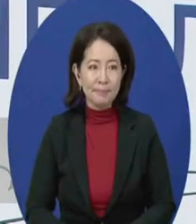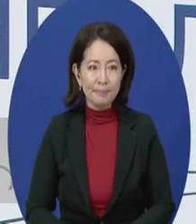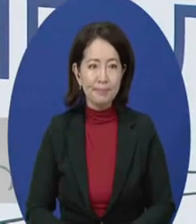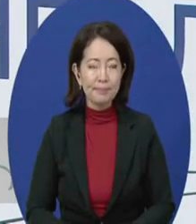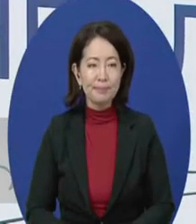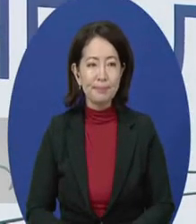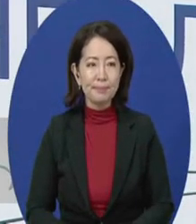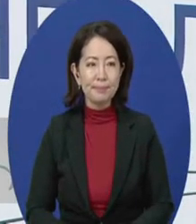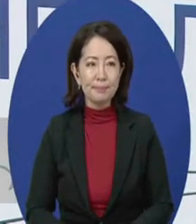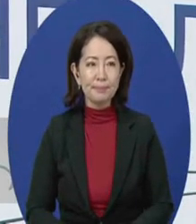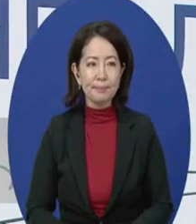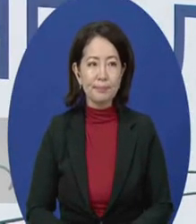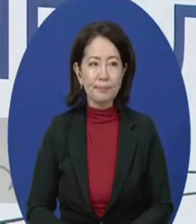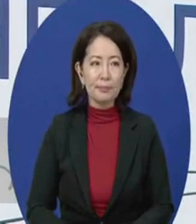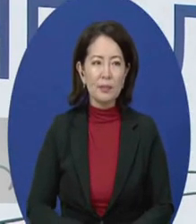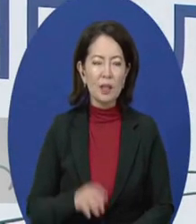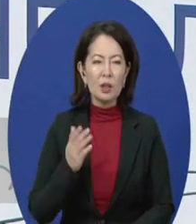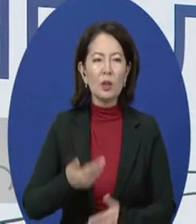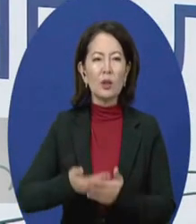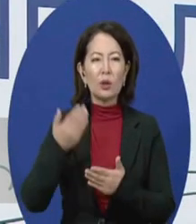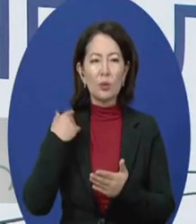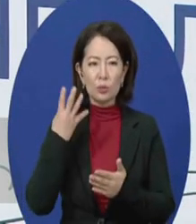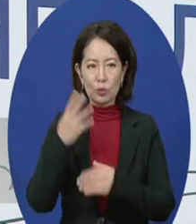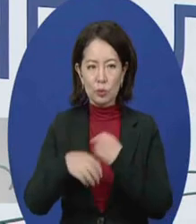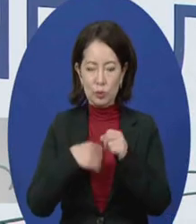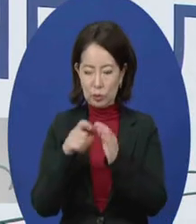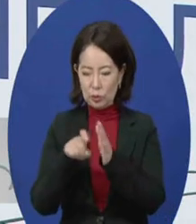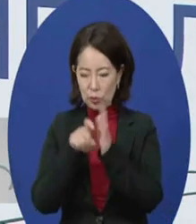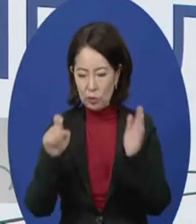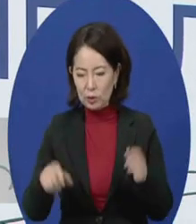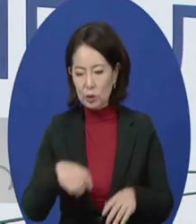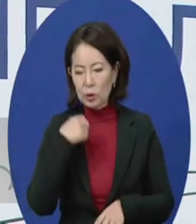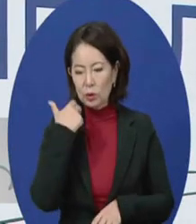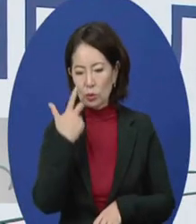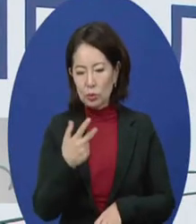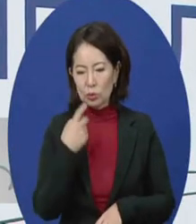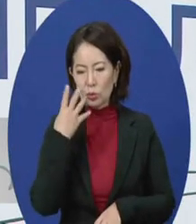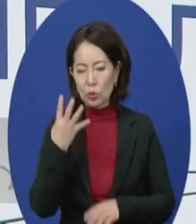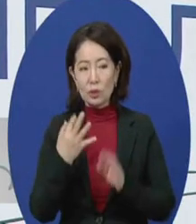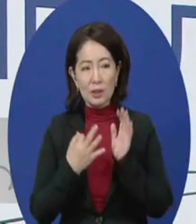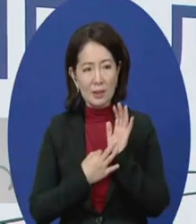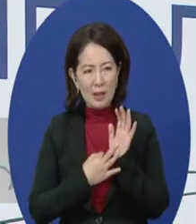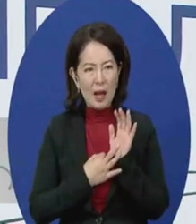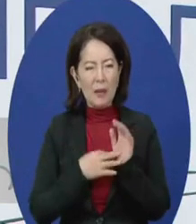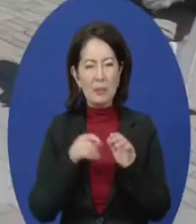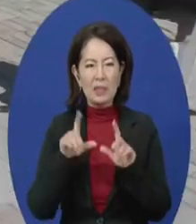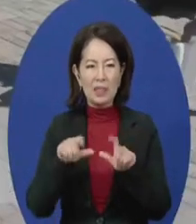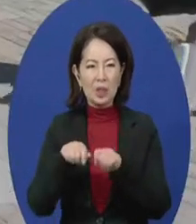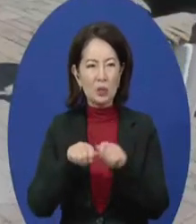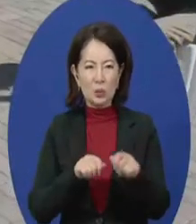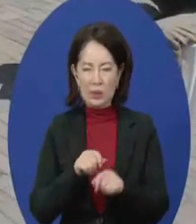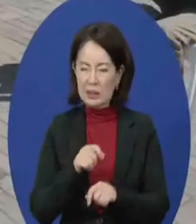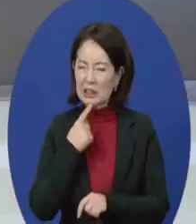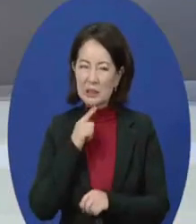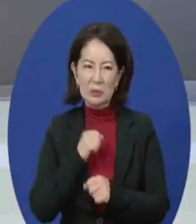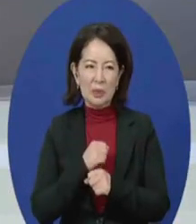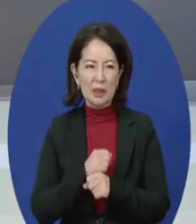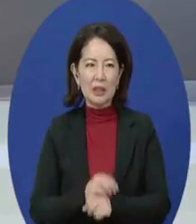Хамгаалал. Энэ өнгөрсөн 4 жилийн хугацаанд бид 938 лиценз суцалсан. Их хэцүү ажил юм билээ.